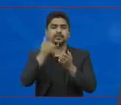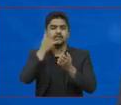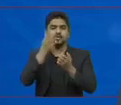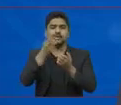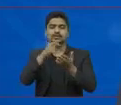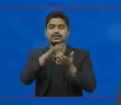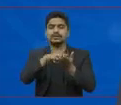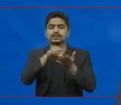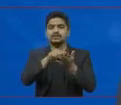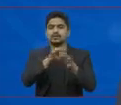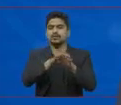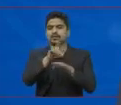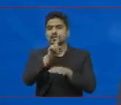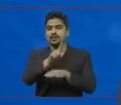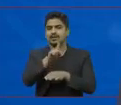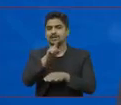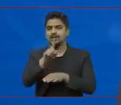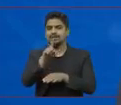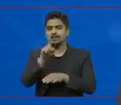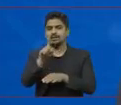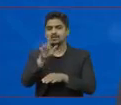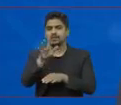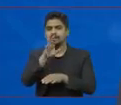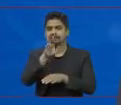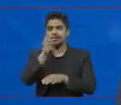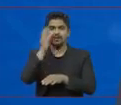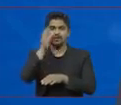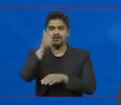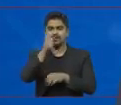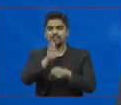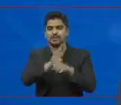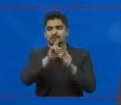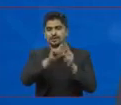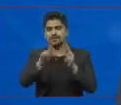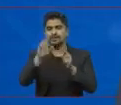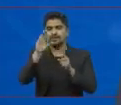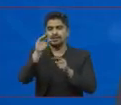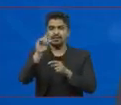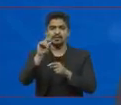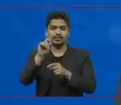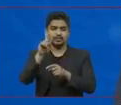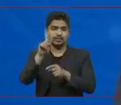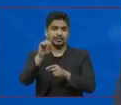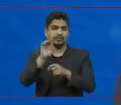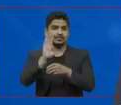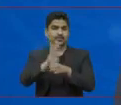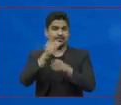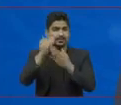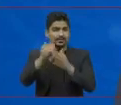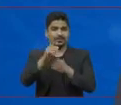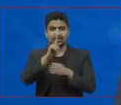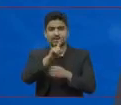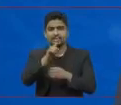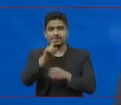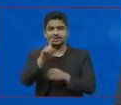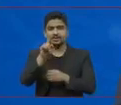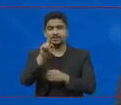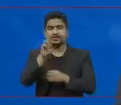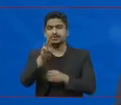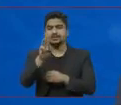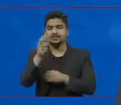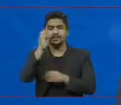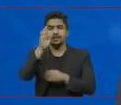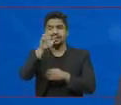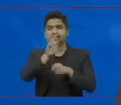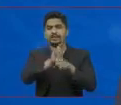कल सेन्टरहरू 1115 बिहान 6 बजेदेखि बेलुकी 10 बजेसम्म, 1133 बिहान